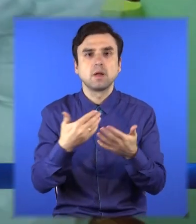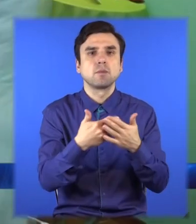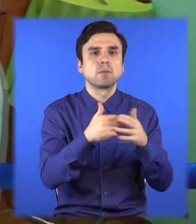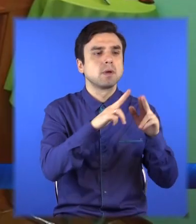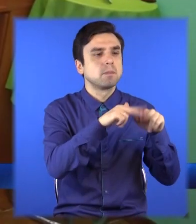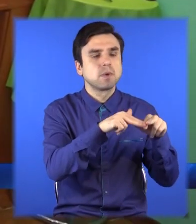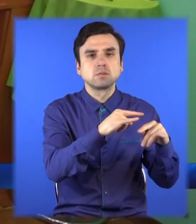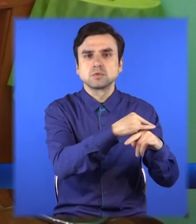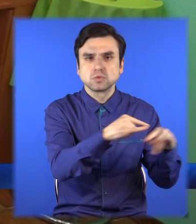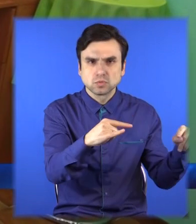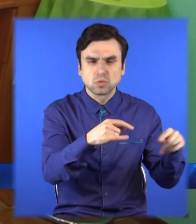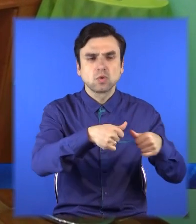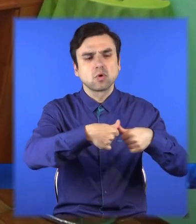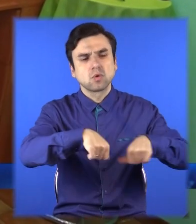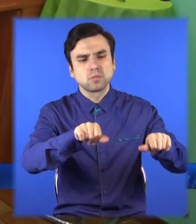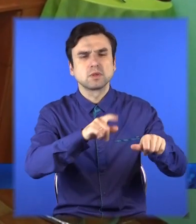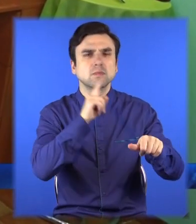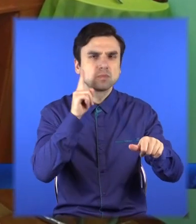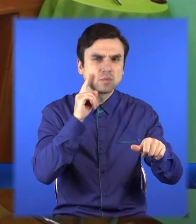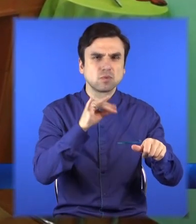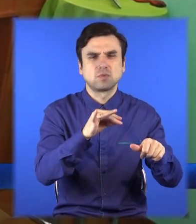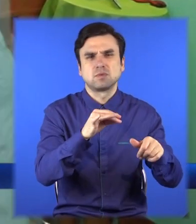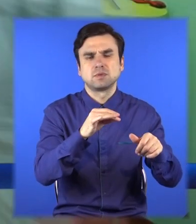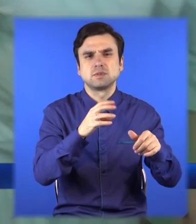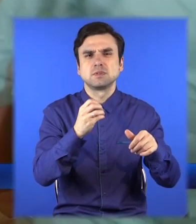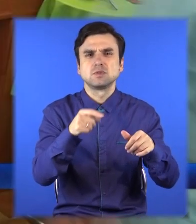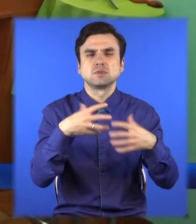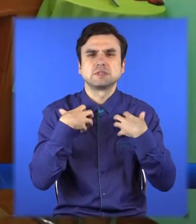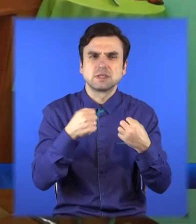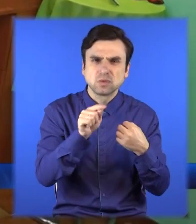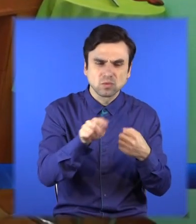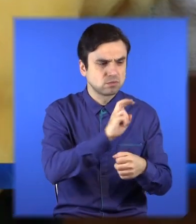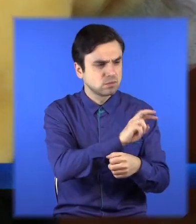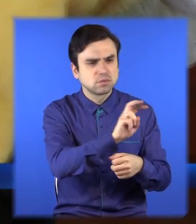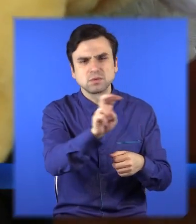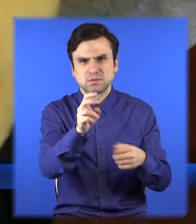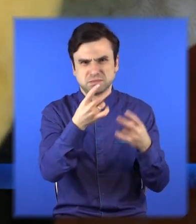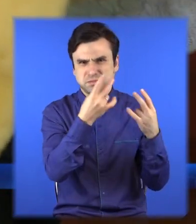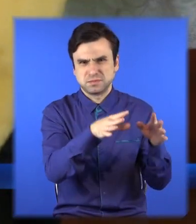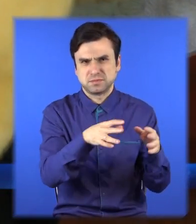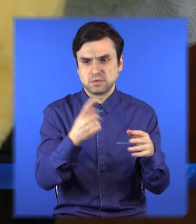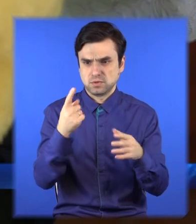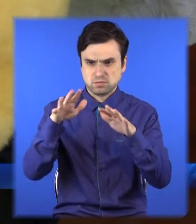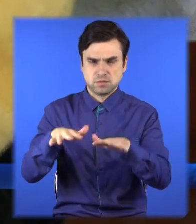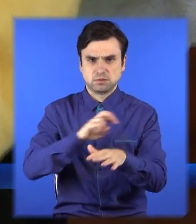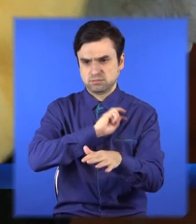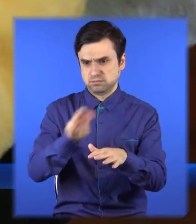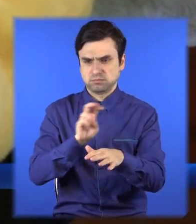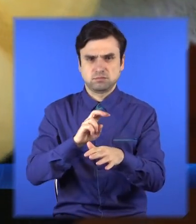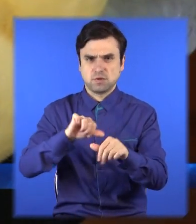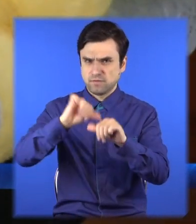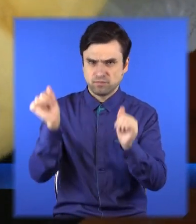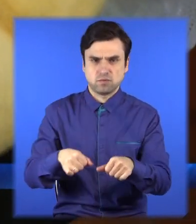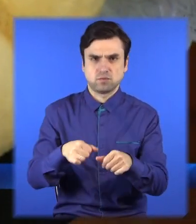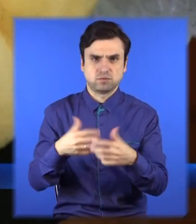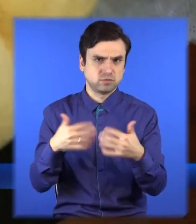служба, комітет сім'ї та молоді, управління соцзахисту та охорони здоров'я. Ця послуга стане доступною, якщо депутати підтримують